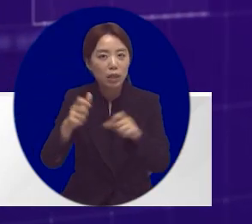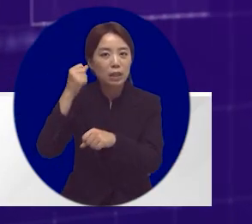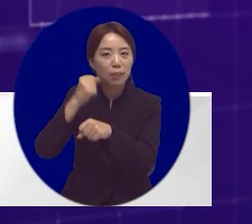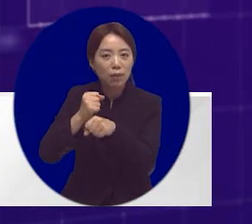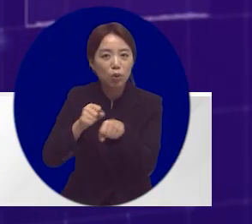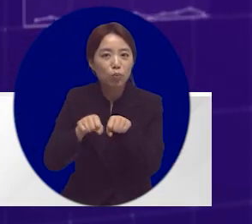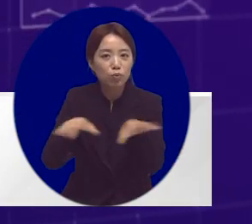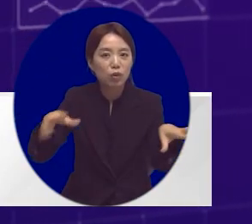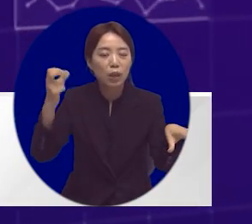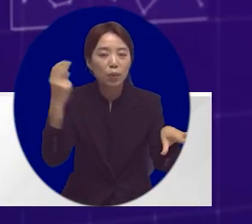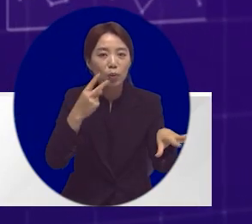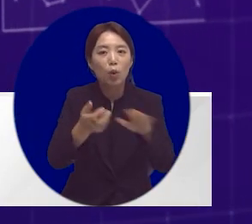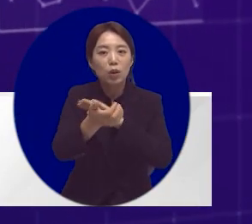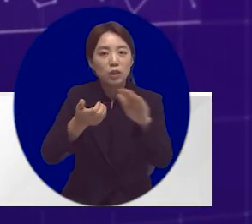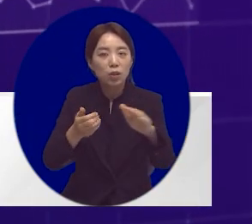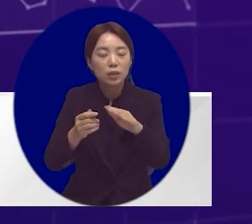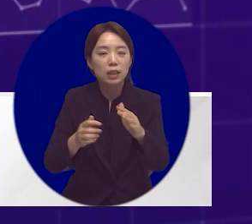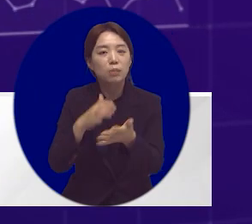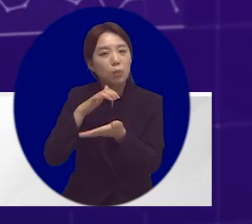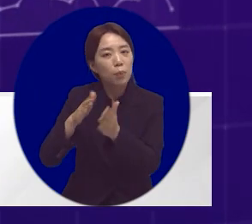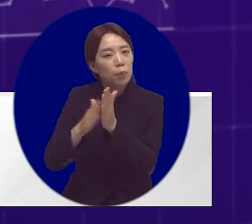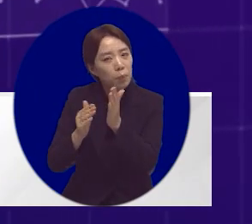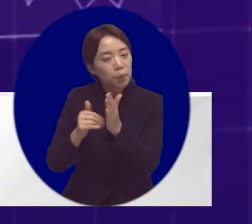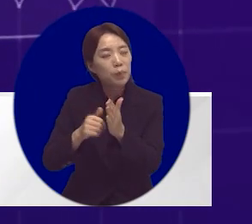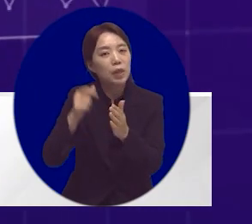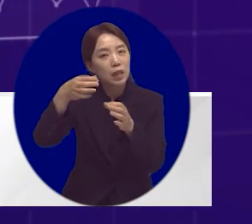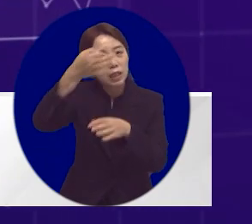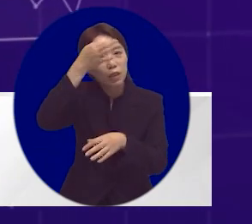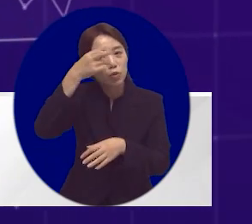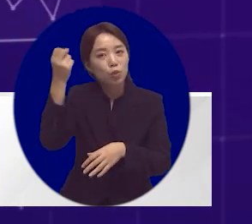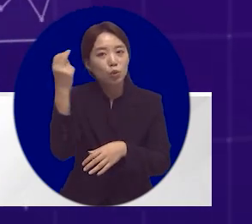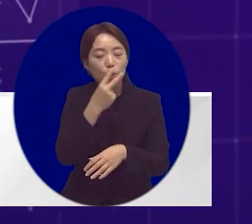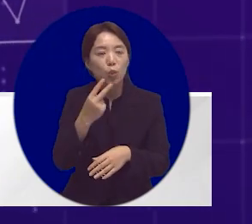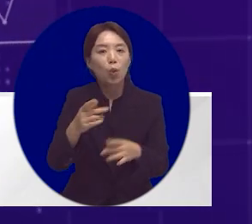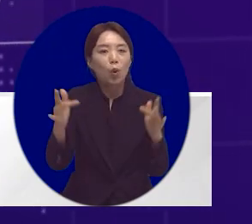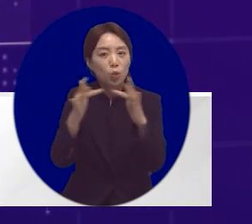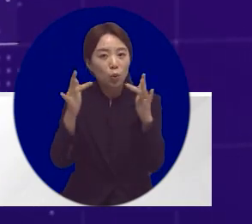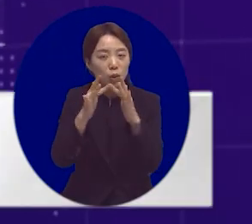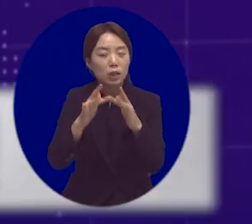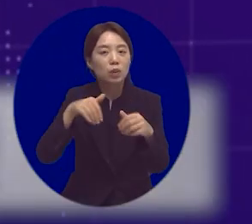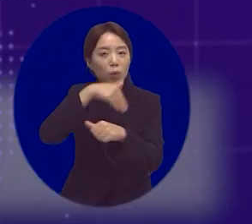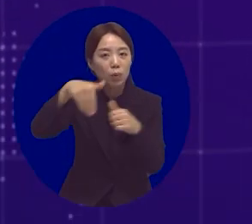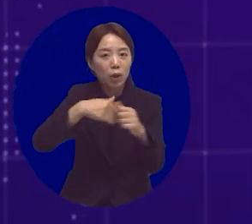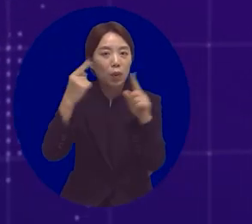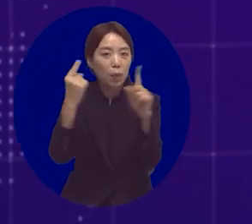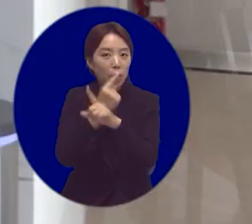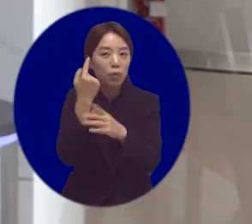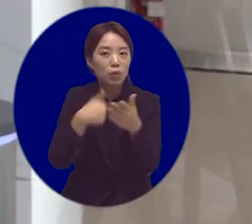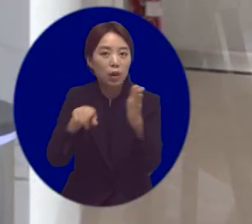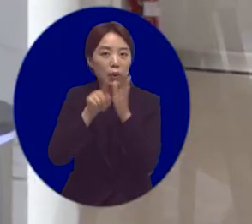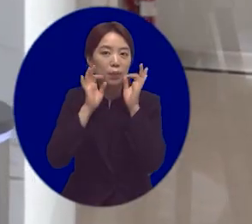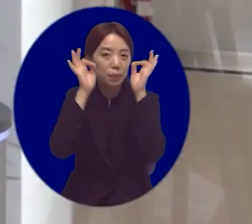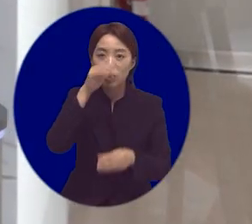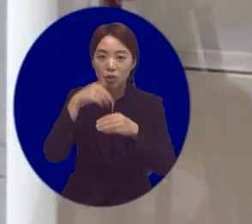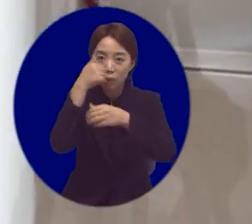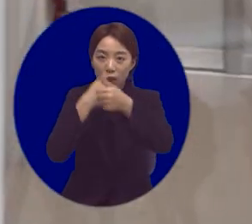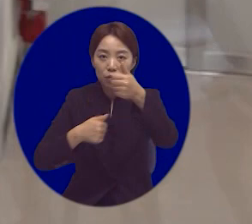분산화, 선진 인증 암호화 기술 도입, 온라인 투표 통신 환경의 고도화 등을 추진합니다. 이를